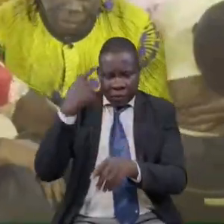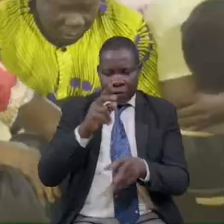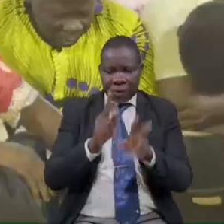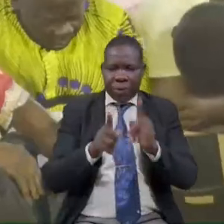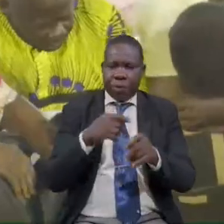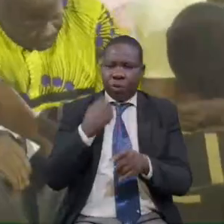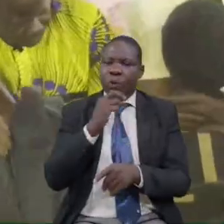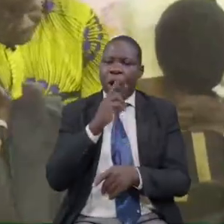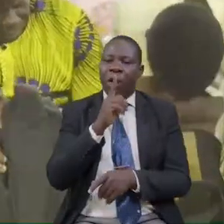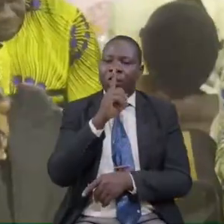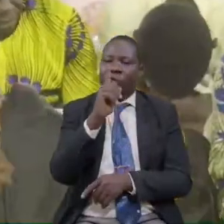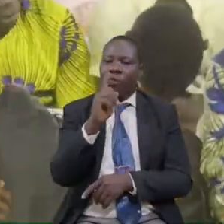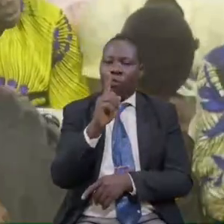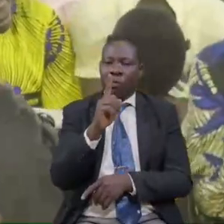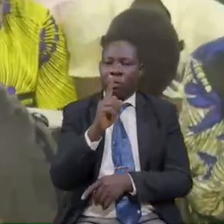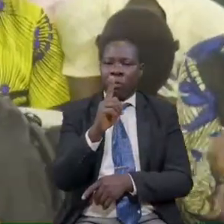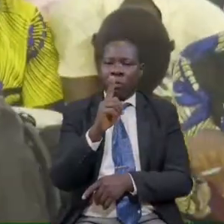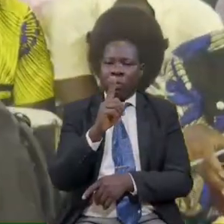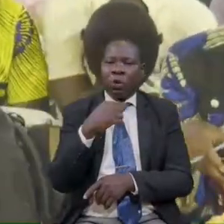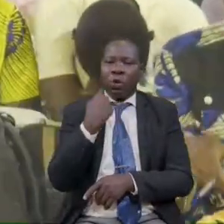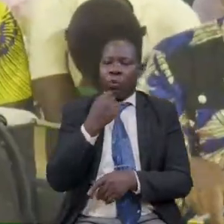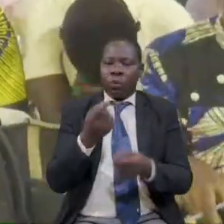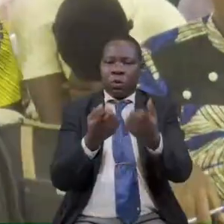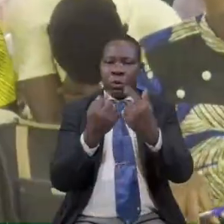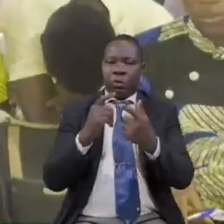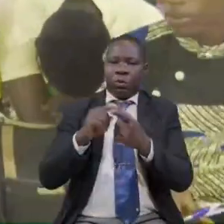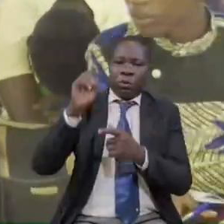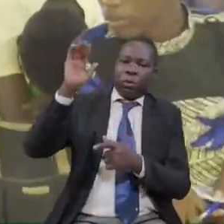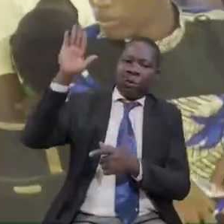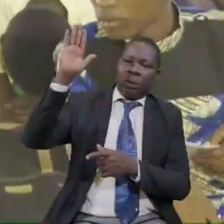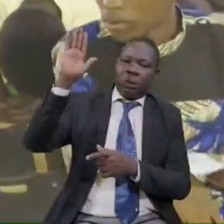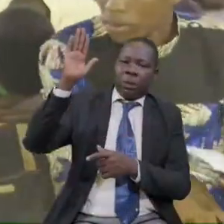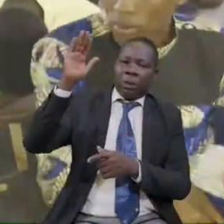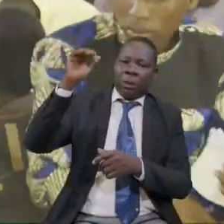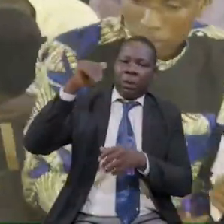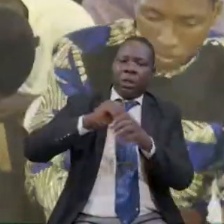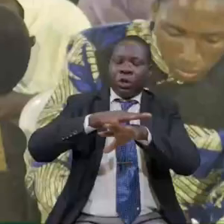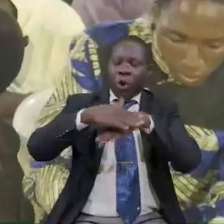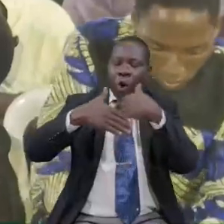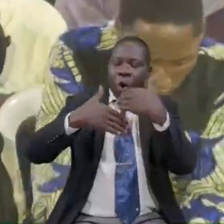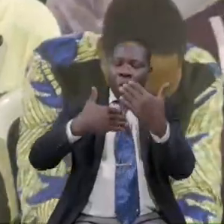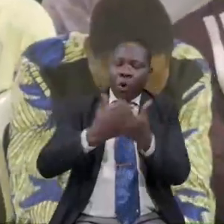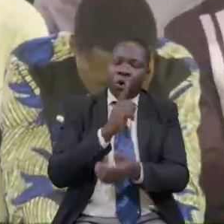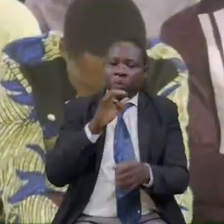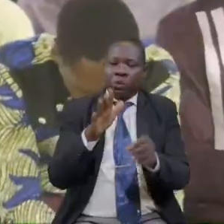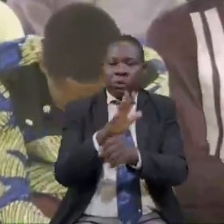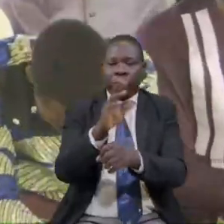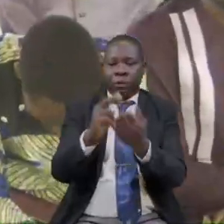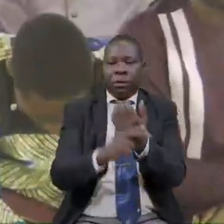sont sincères, qui vont venir à lui en toute sincérité.